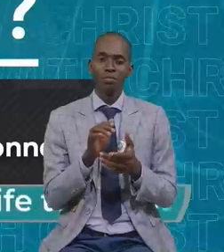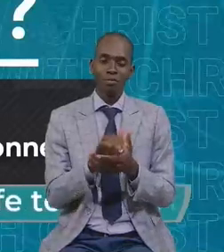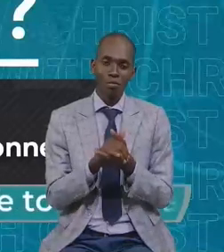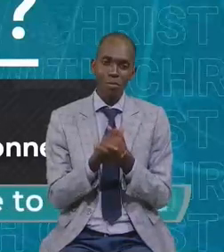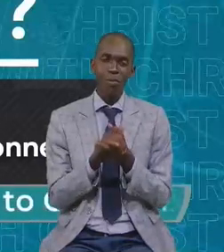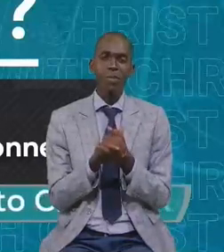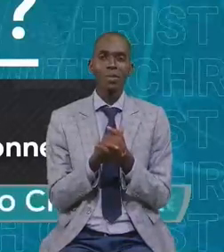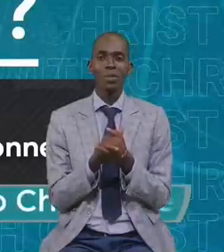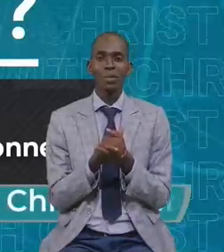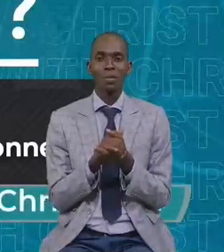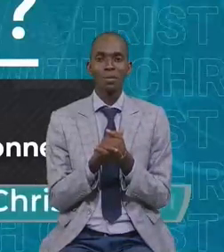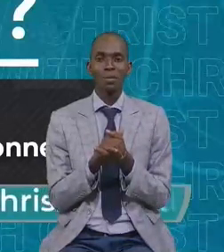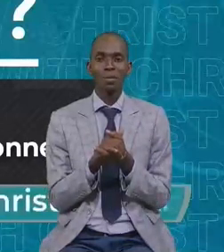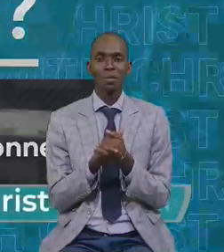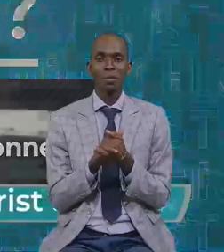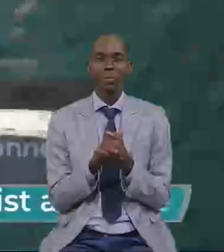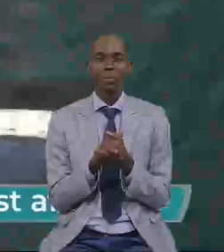manquer.